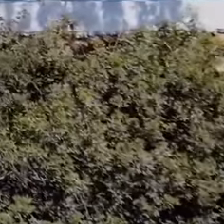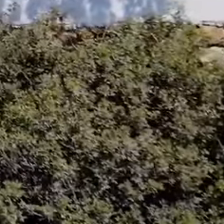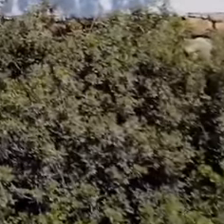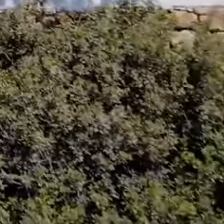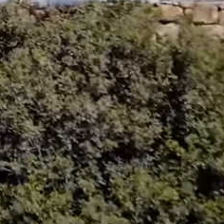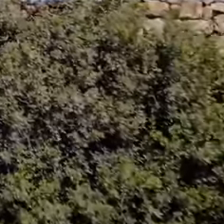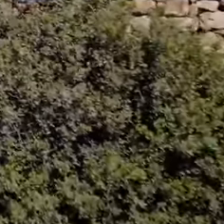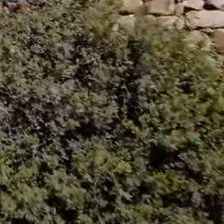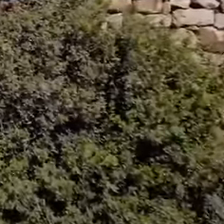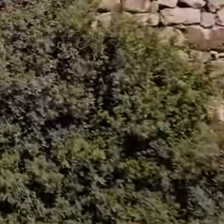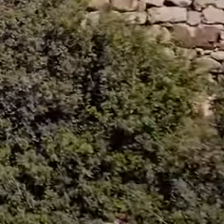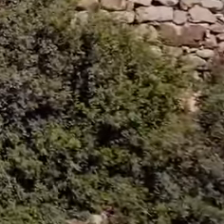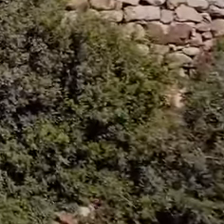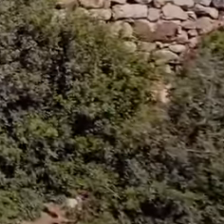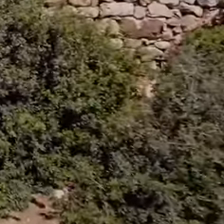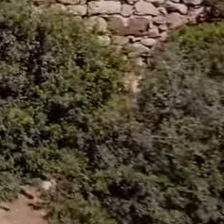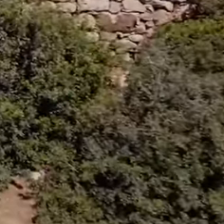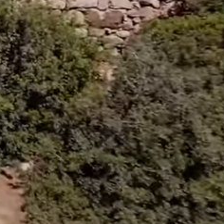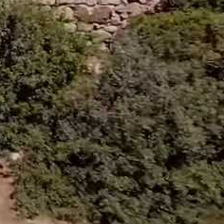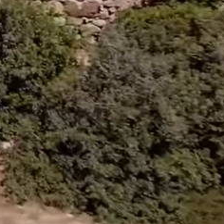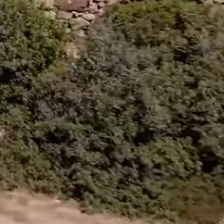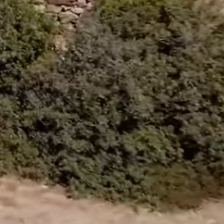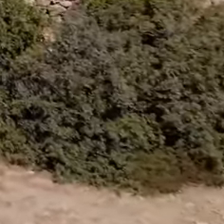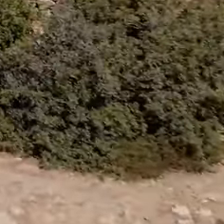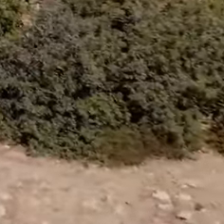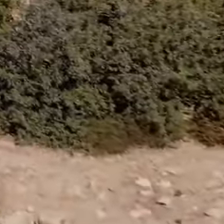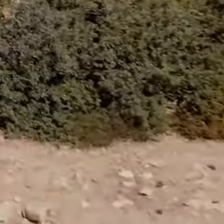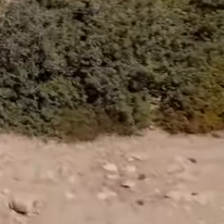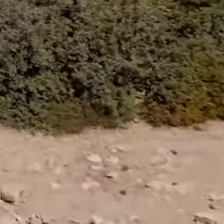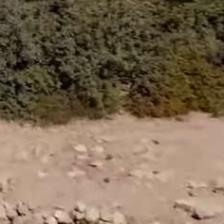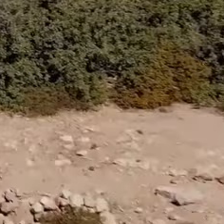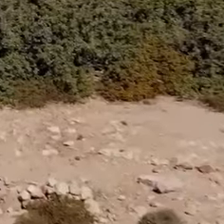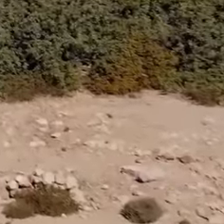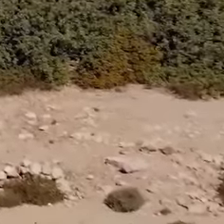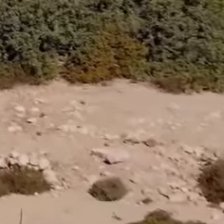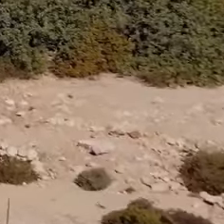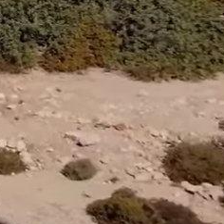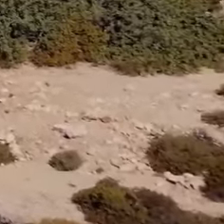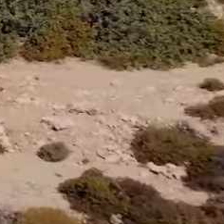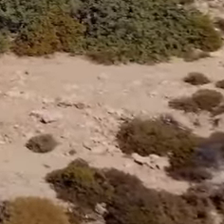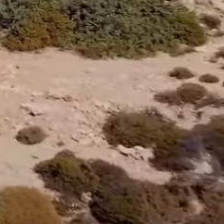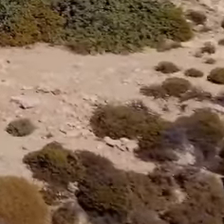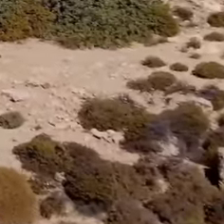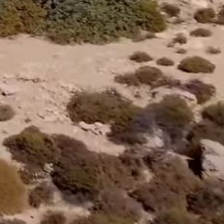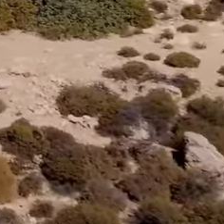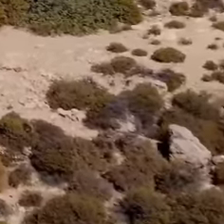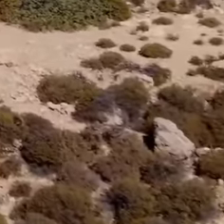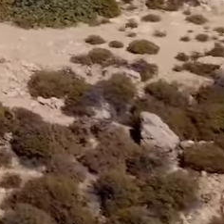на самом деле там есть про все. Там есть про то, как человек обращается от Бога, обращается к